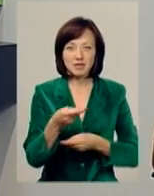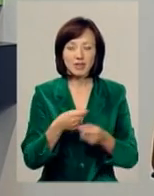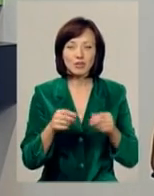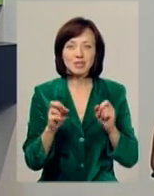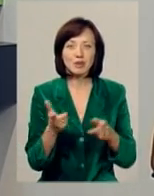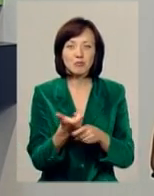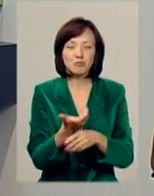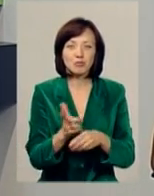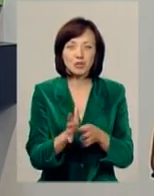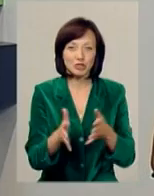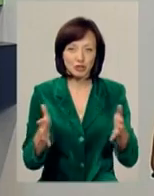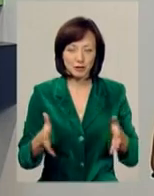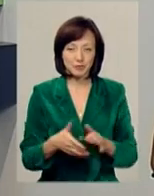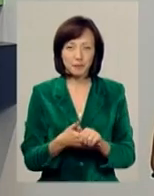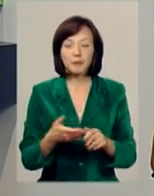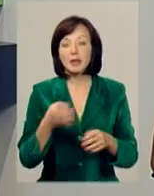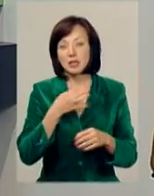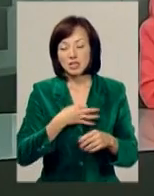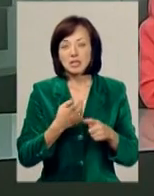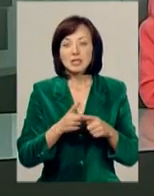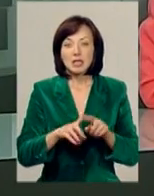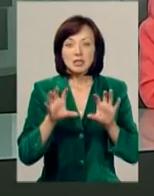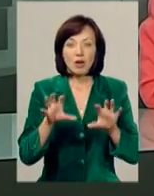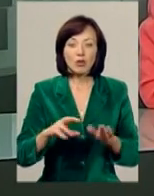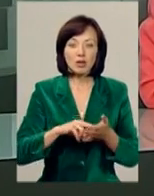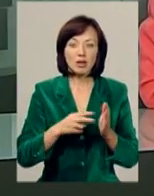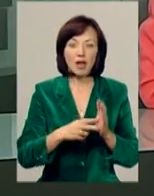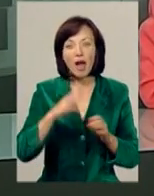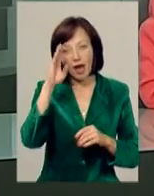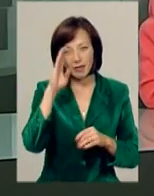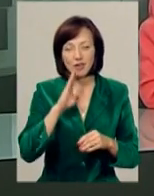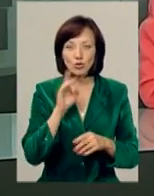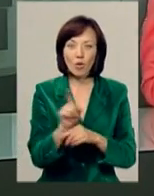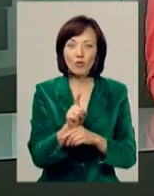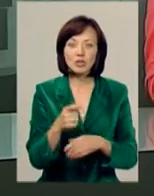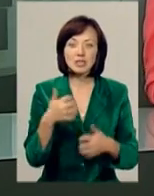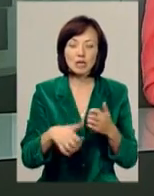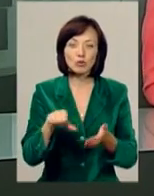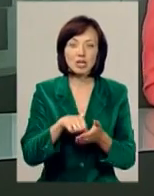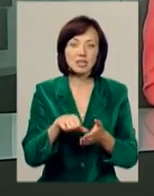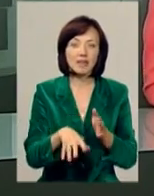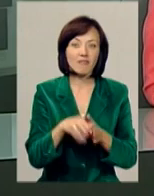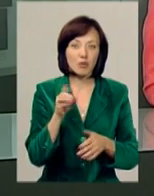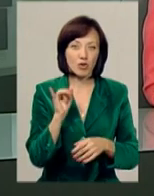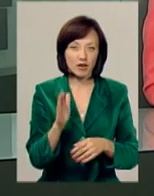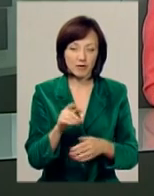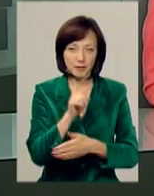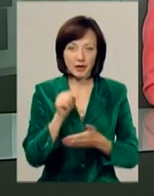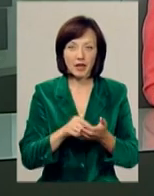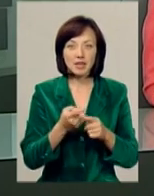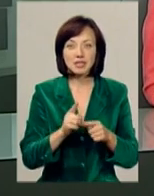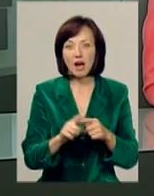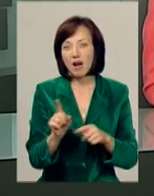більшість А скажіть будь ласка цей закон також передбачає гендерну квоту серед учасників виборів що це означає Ну ця квота